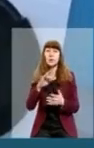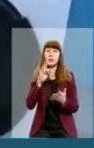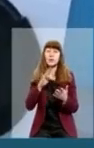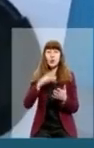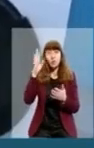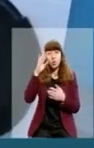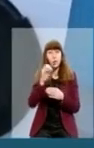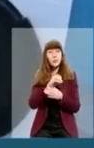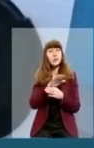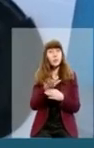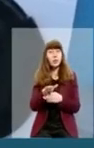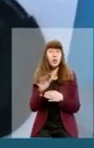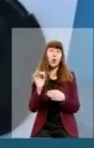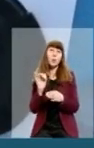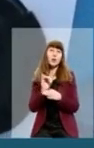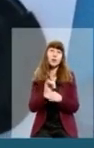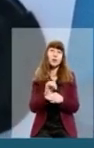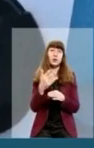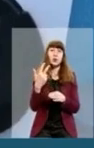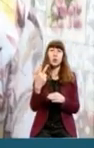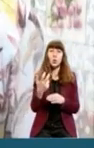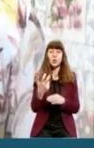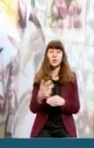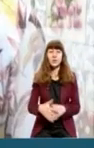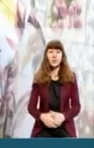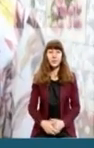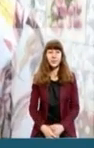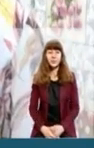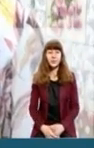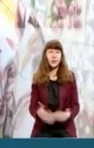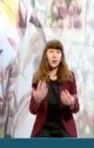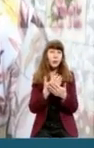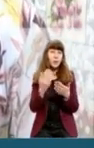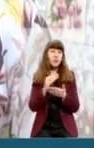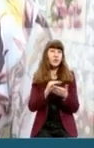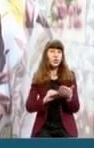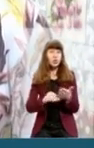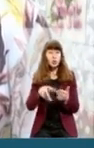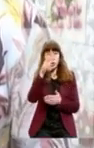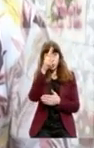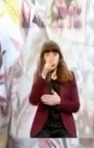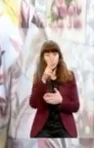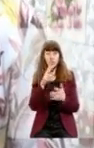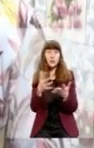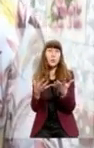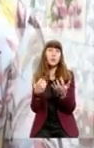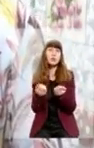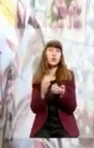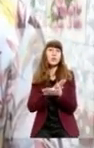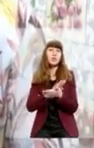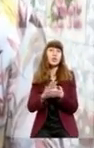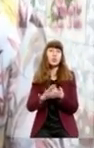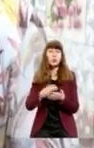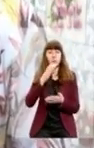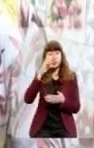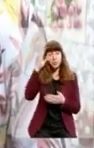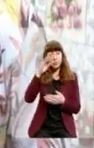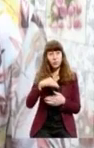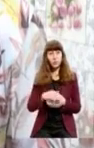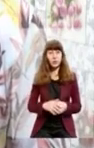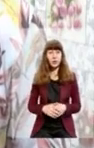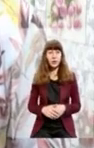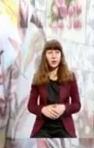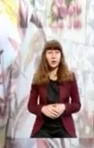централизованному водоснабжению подключены около 300 Мы уже в течение трех месяцев получаем воду чистую стабильную